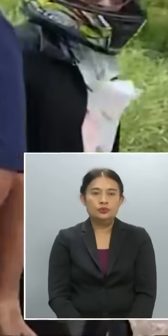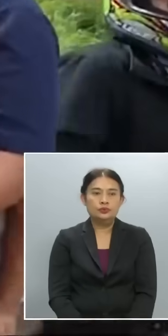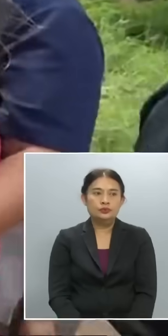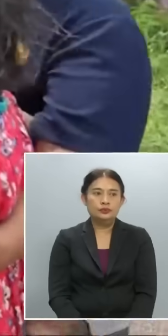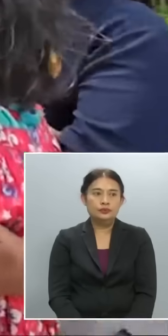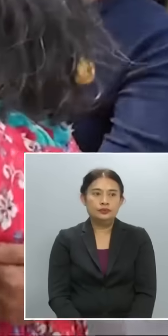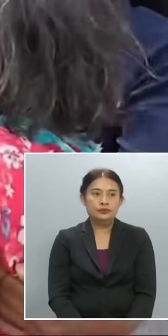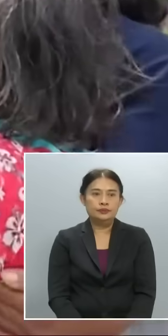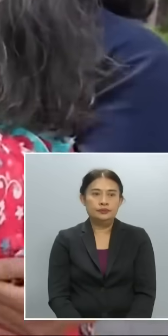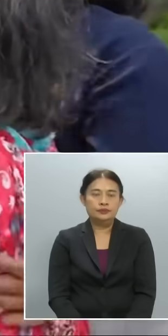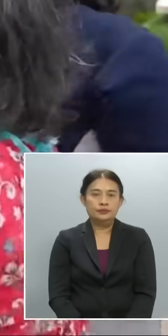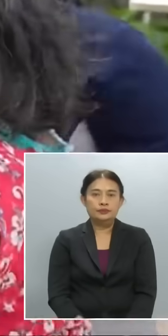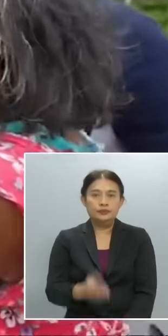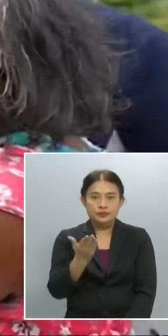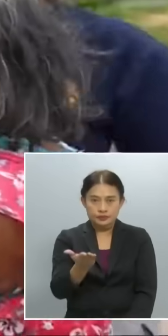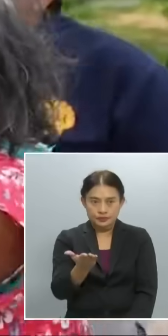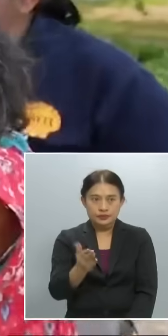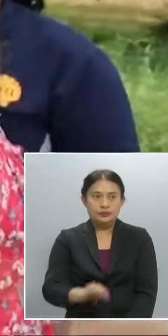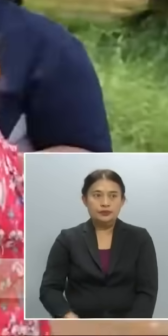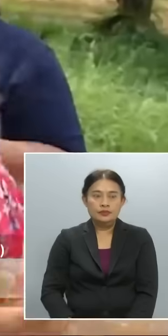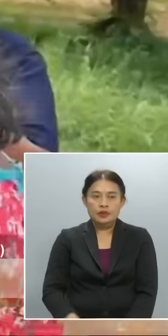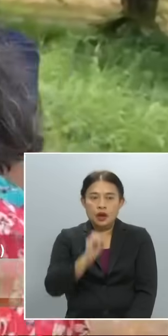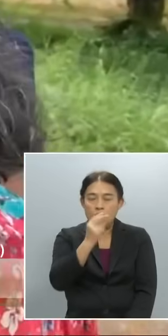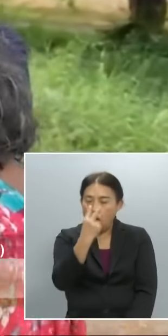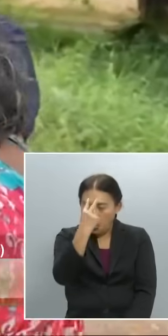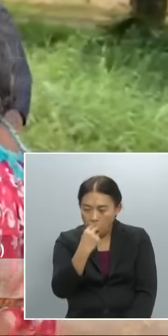นี่ครับท่านผู้ชมก็ประมาณบอกว่าไม่ต้องร้องไ